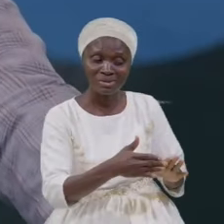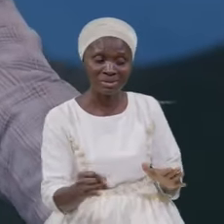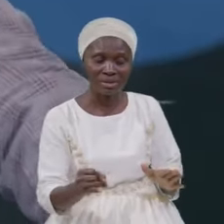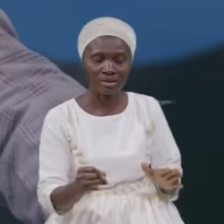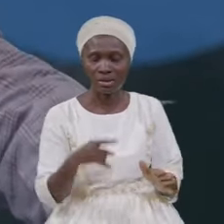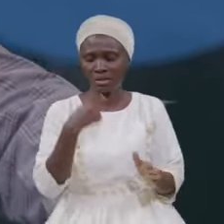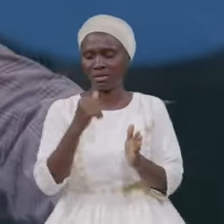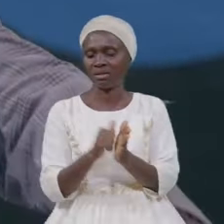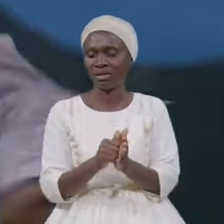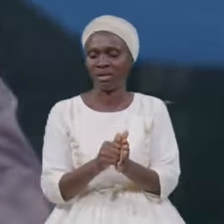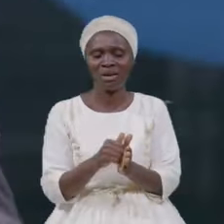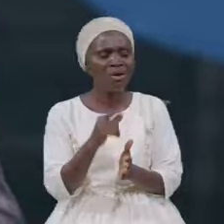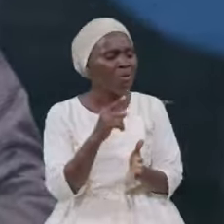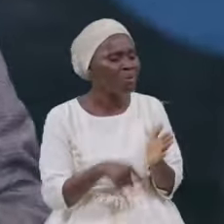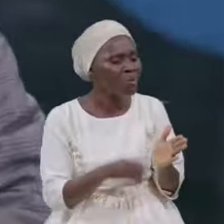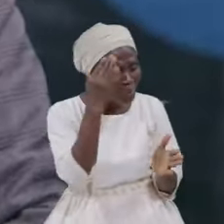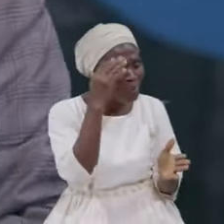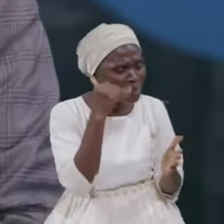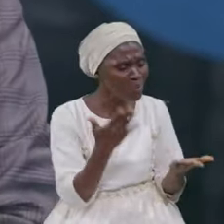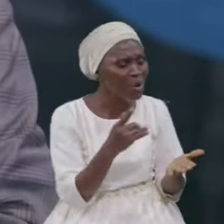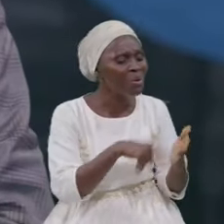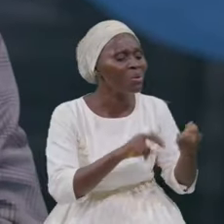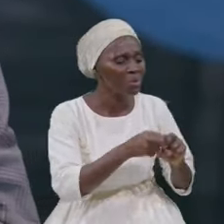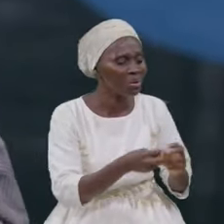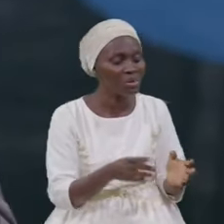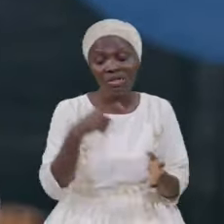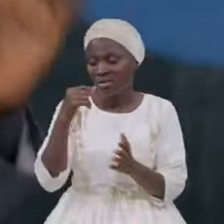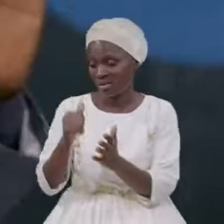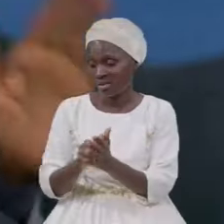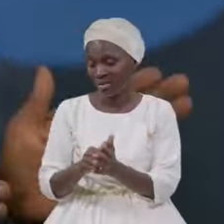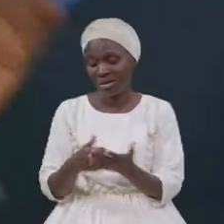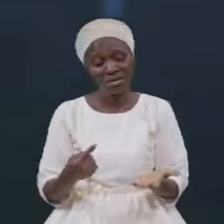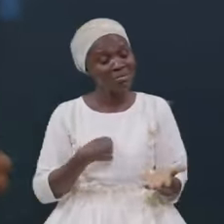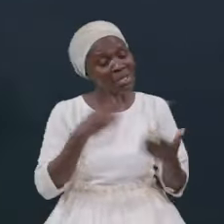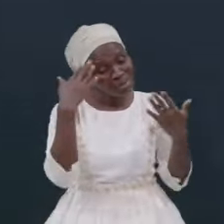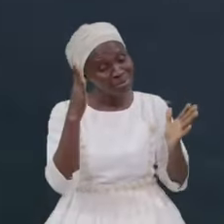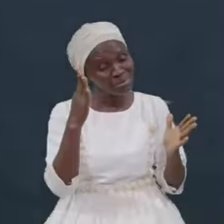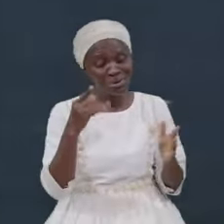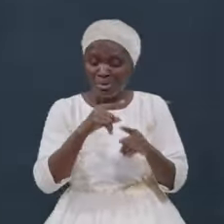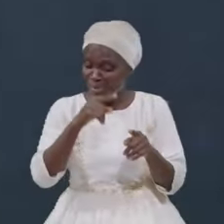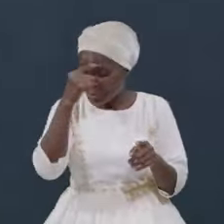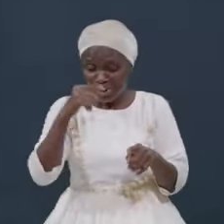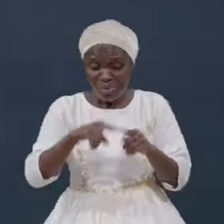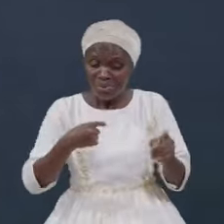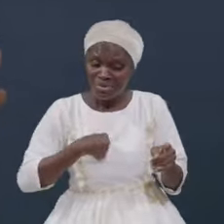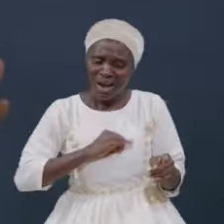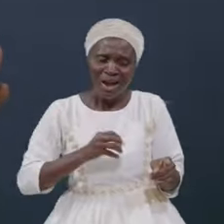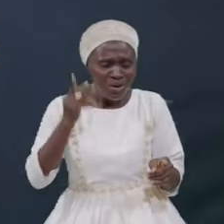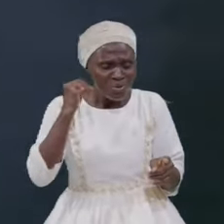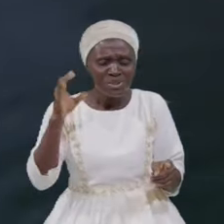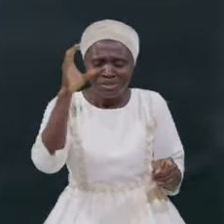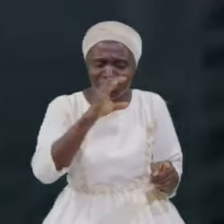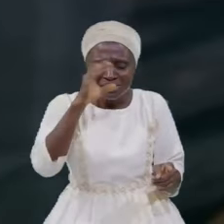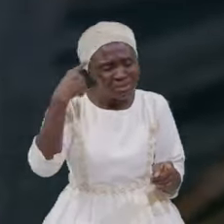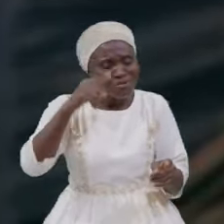qu'est-ce qui a causé ça? Il dit, bon, je ne sais pas. Hein, mais je cherchais la puissance. Et j'ai jeûné 40 jours